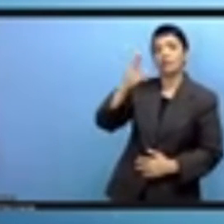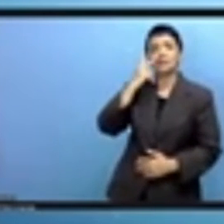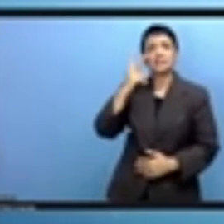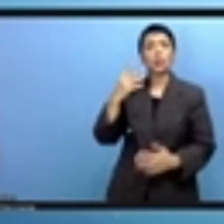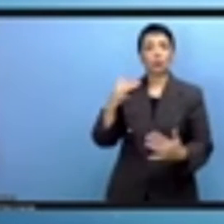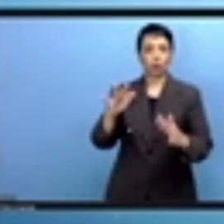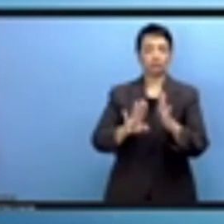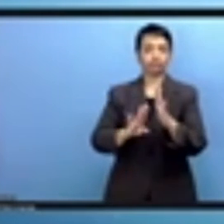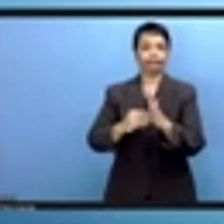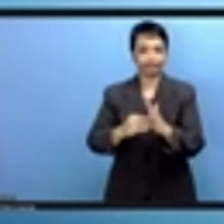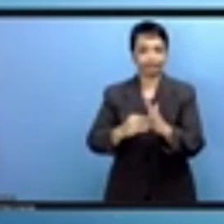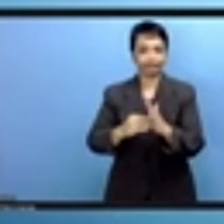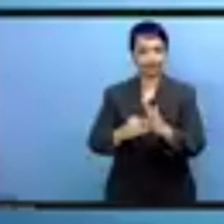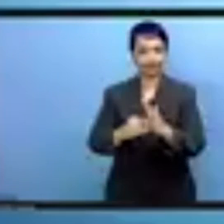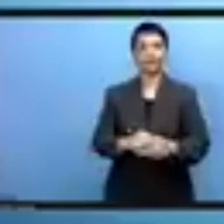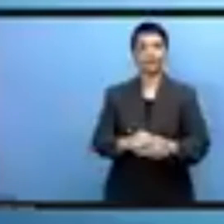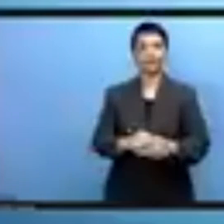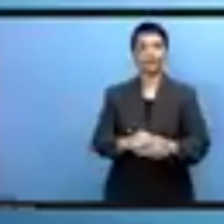新冠疫情